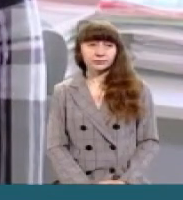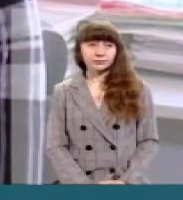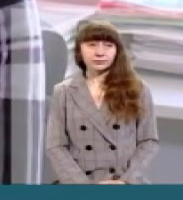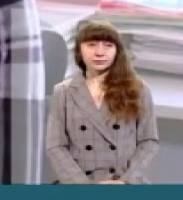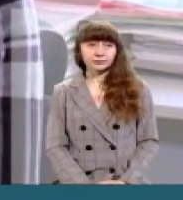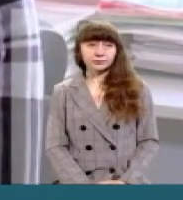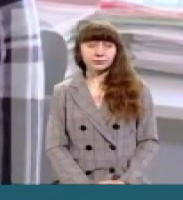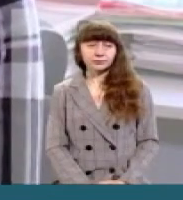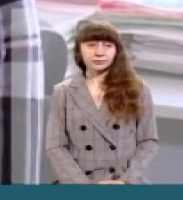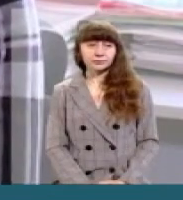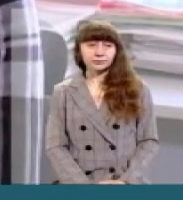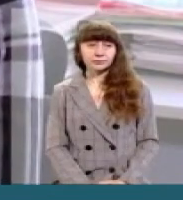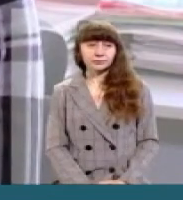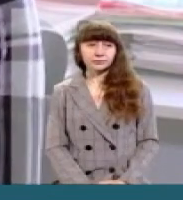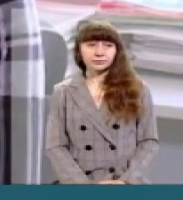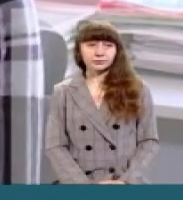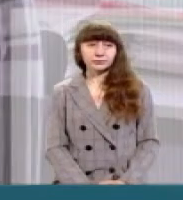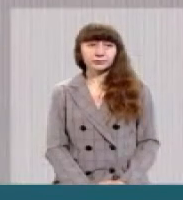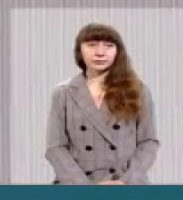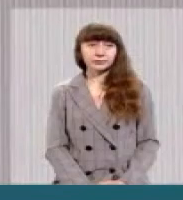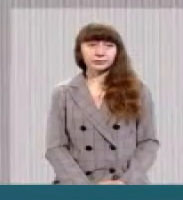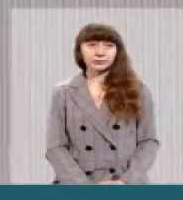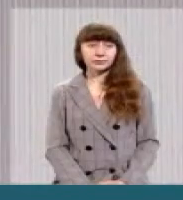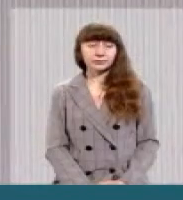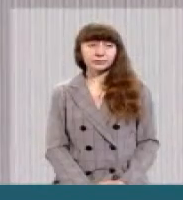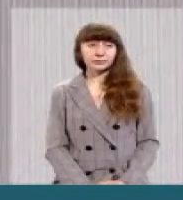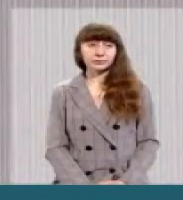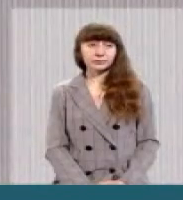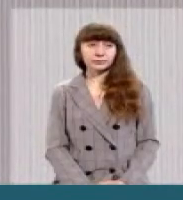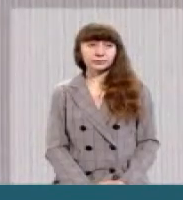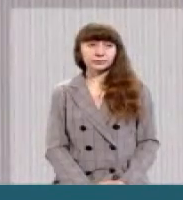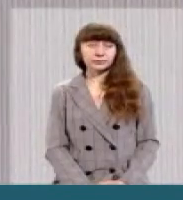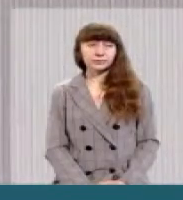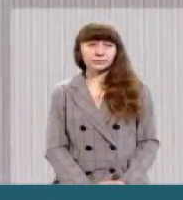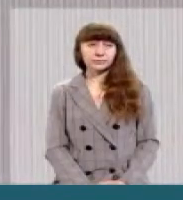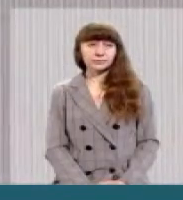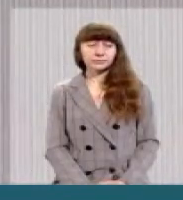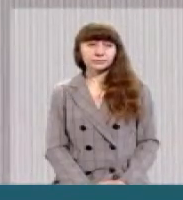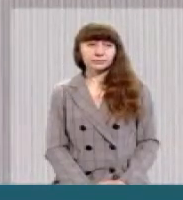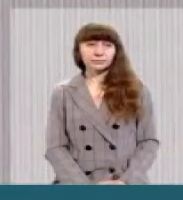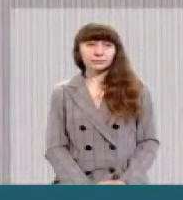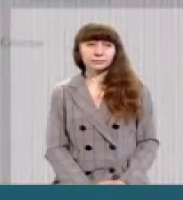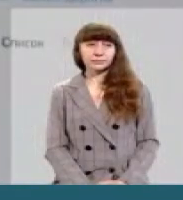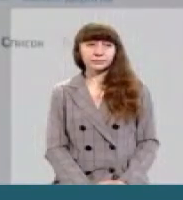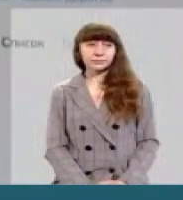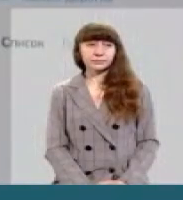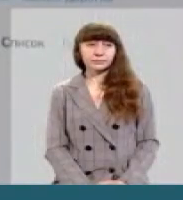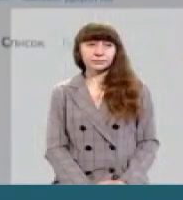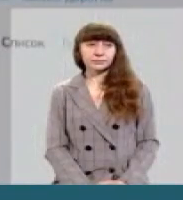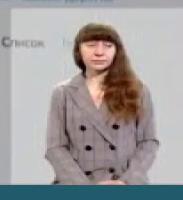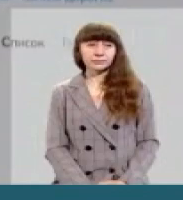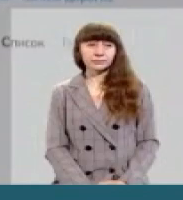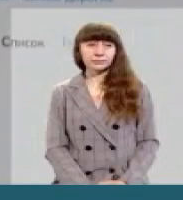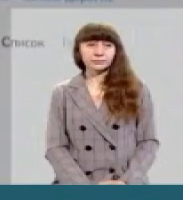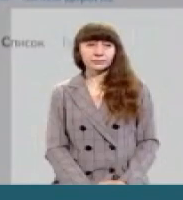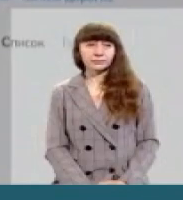қайым жоғалып телефонын өшіріп тастап болыпты. Тобылдың бір тұрғыны алаяққа 1,5 миллион теңге, екіншісі 1 миллион теңге аударып жіберген.